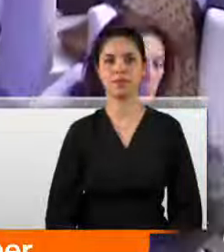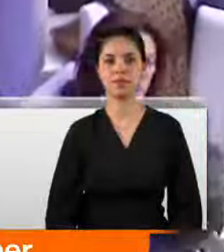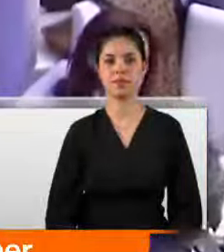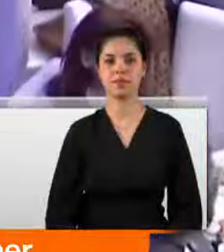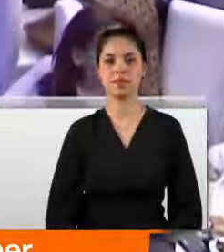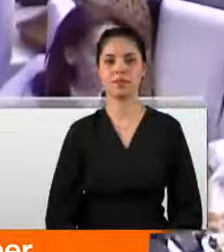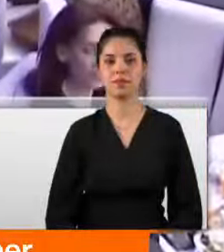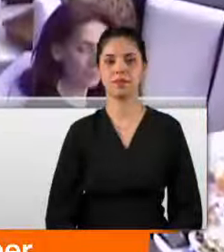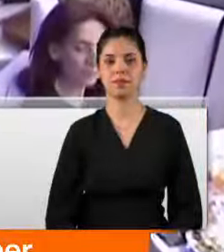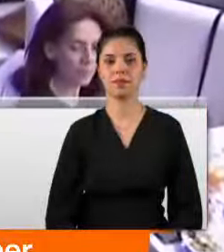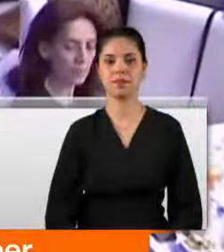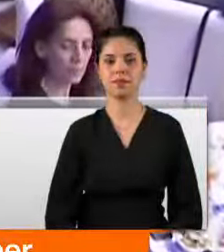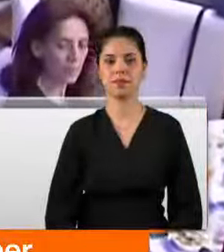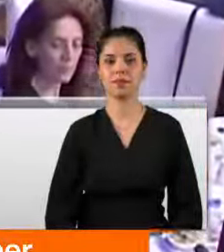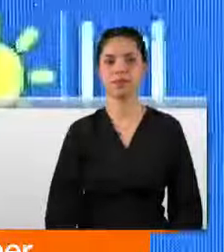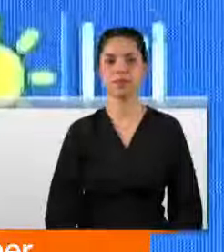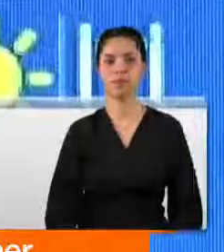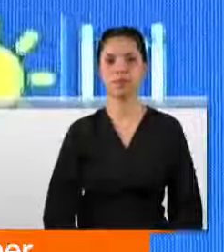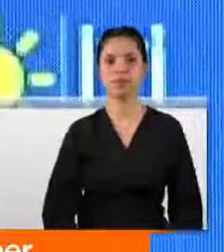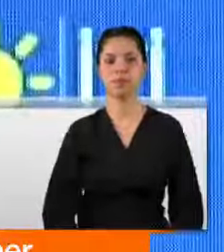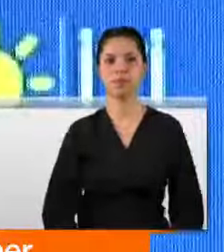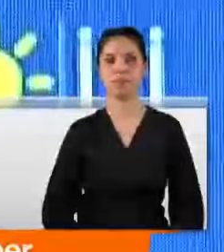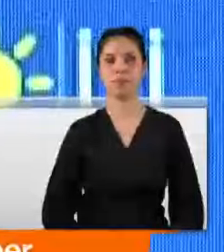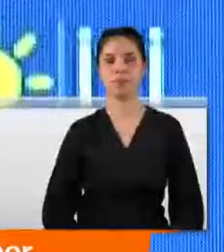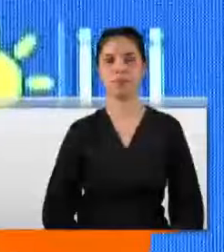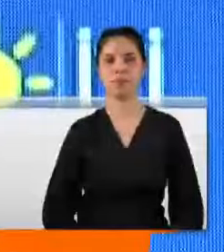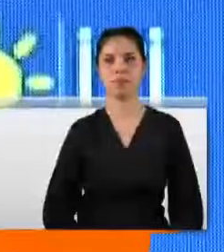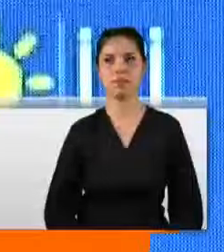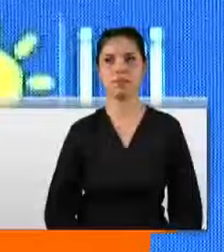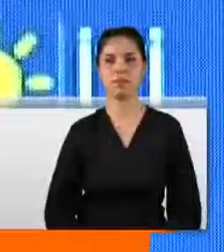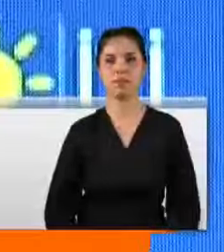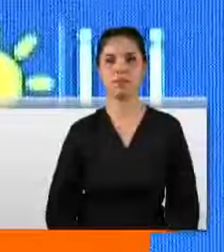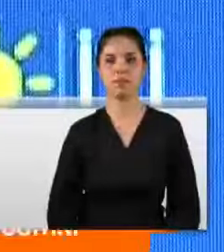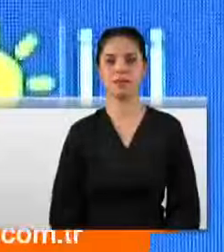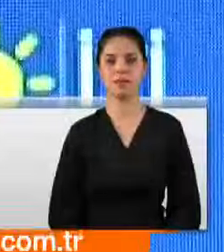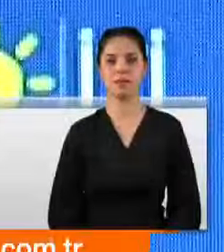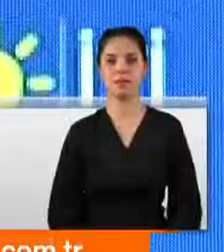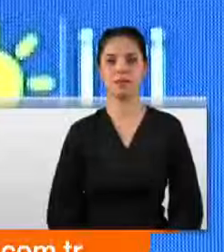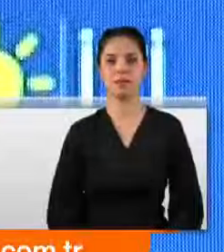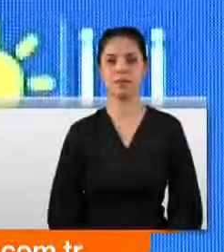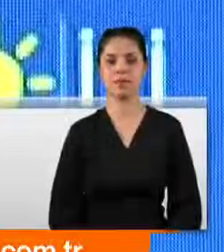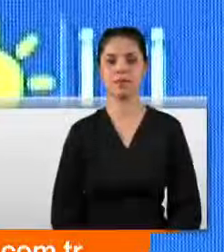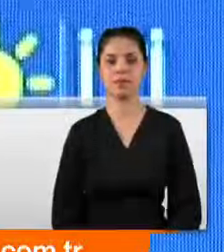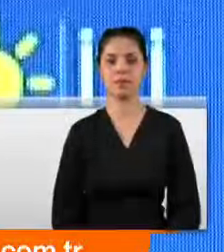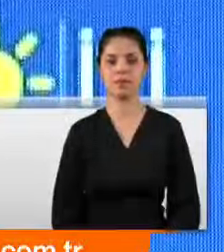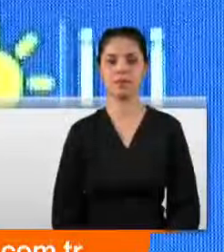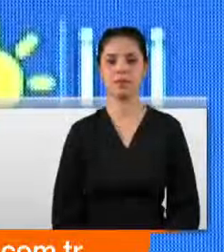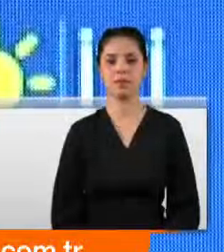vardık. Bugün geldiğimiz noktada hepsinin teker teker hainlik ettiği